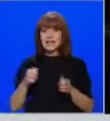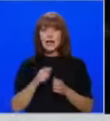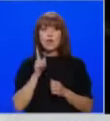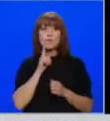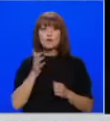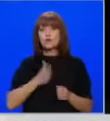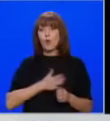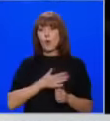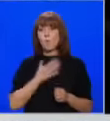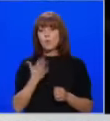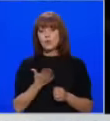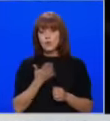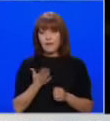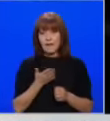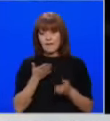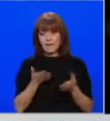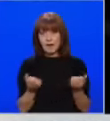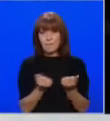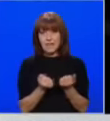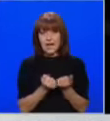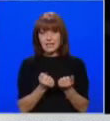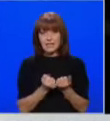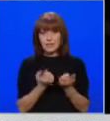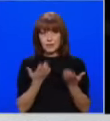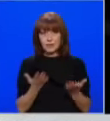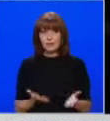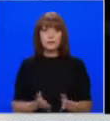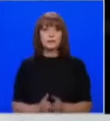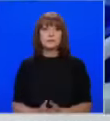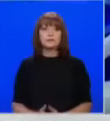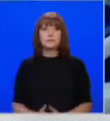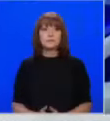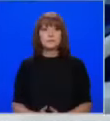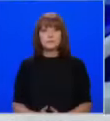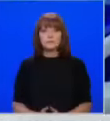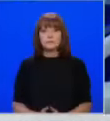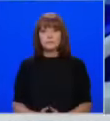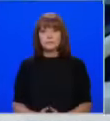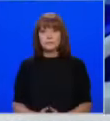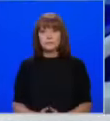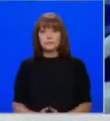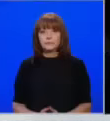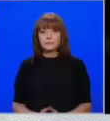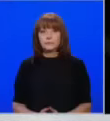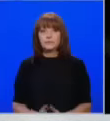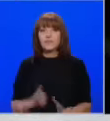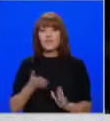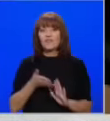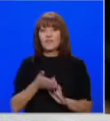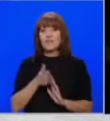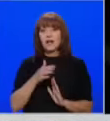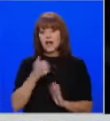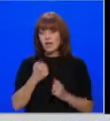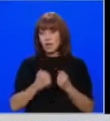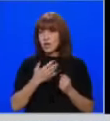място. Човека се е засилил преди пешеходната пътека, за да мине преди детето. Съответно го отнесло със 70. И вътре в колата имаше жена